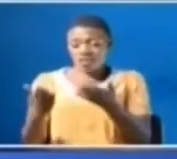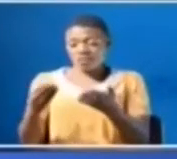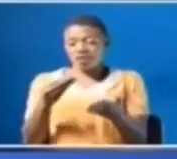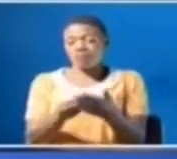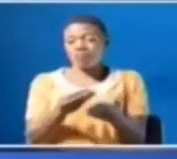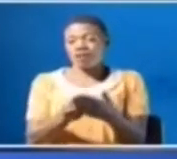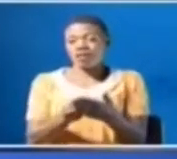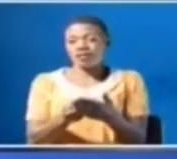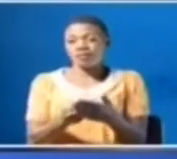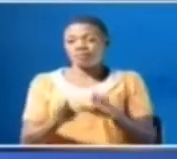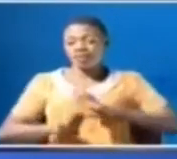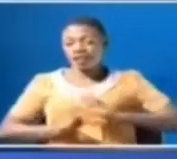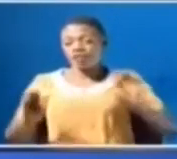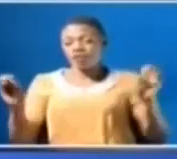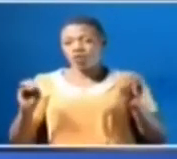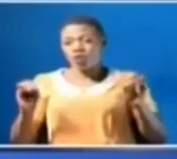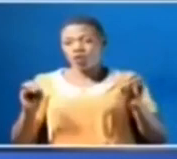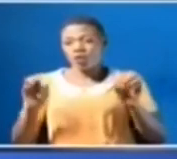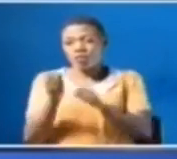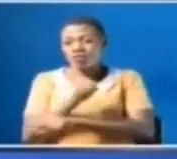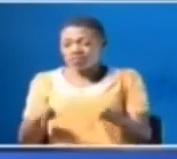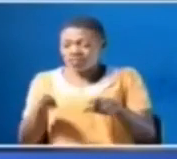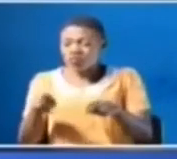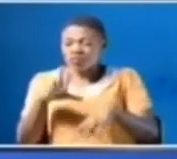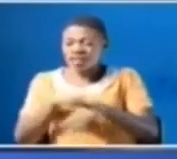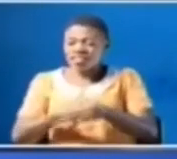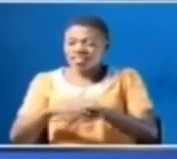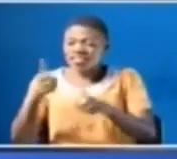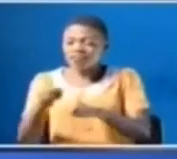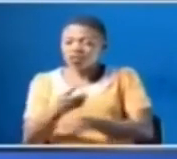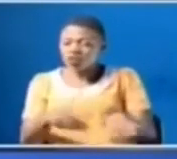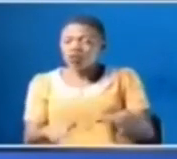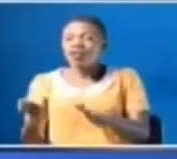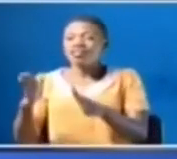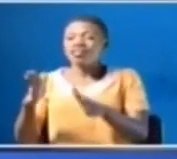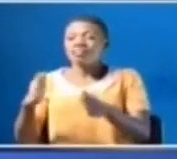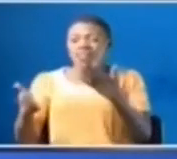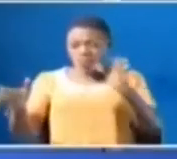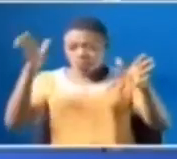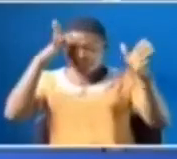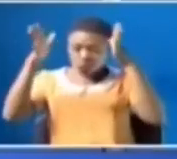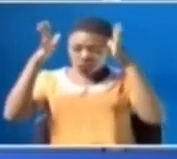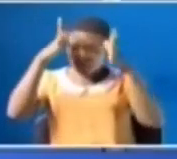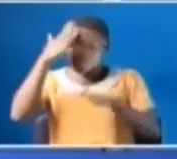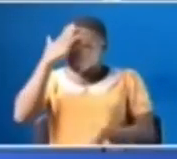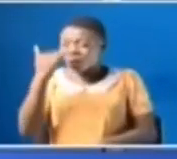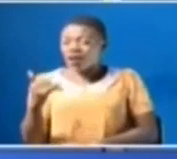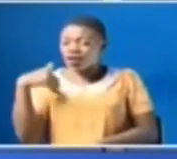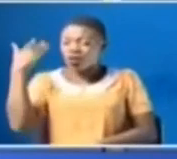ambazo zijaweza kutimiza, waweze wakaangalia njia mbadala through innovation and other ways. Why do you always have to look at